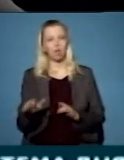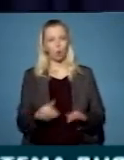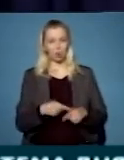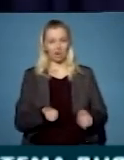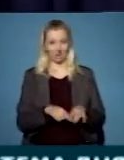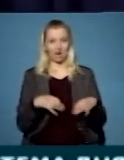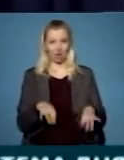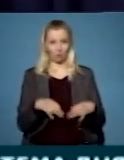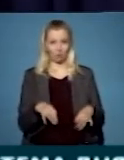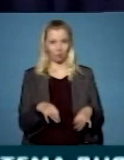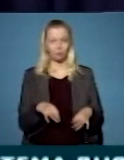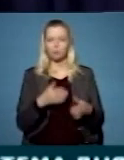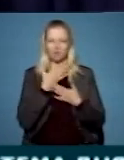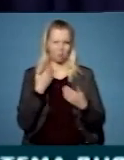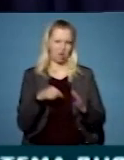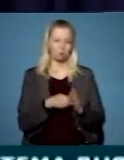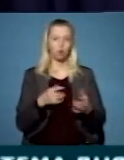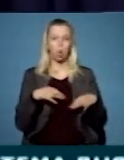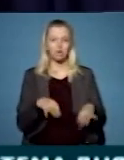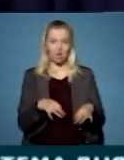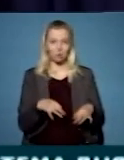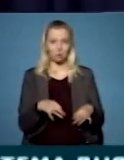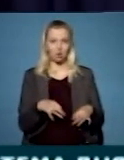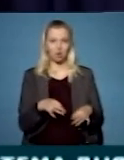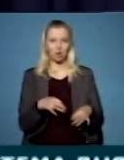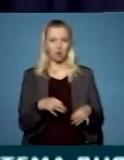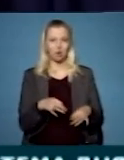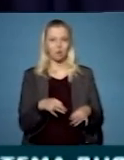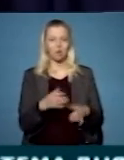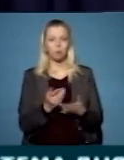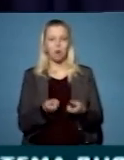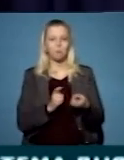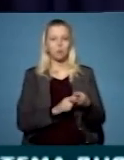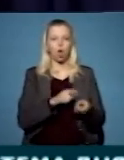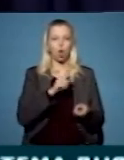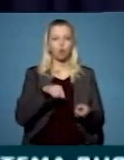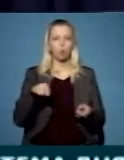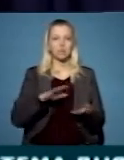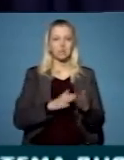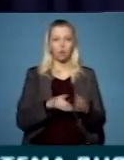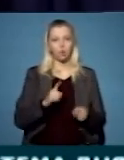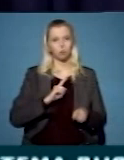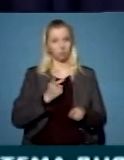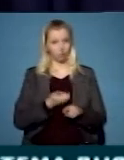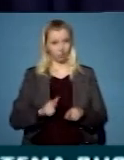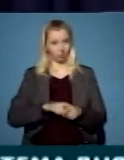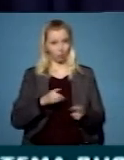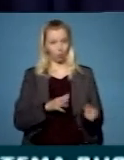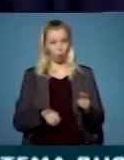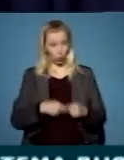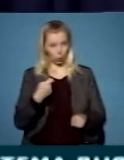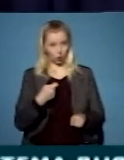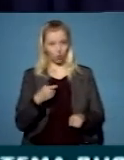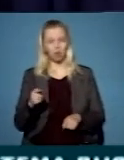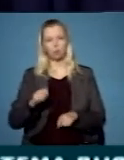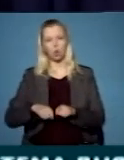засобах. Немає значення. Якщо транспортний засіб, це не має прив'язки до номерного знаку. Він порушив швидкісний режим, він зупинений, водія